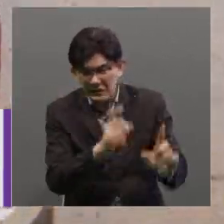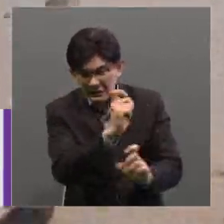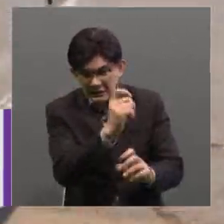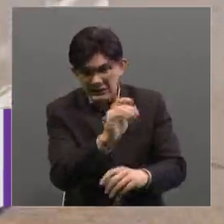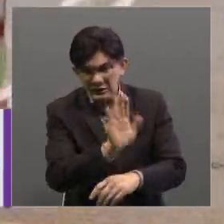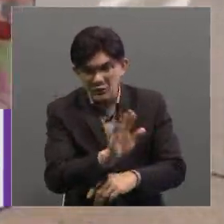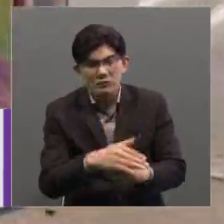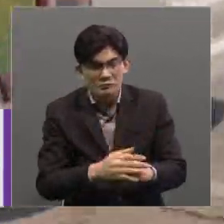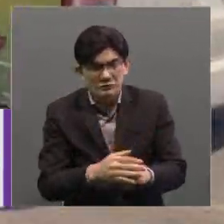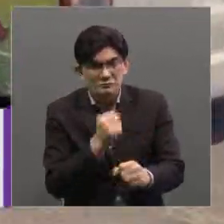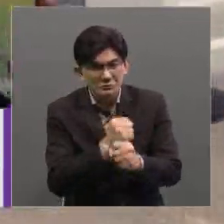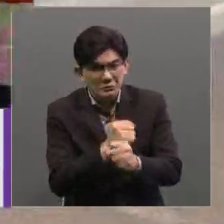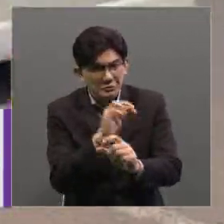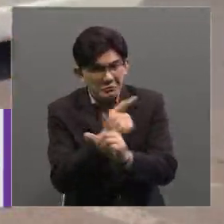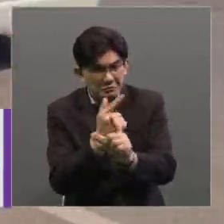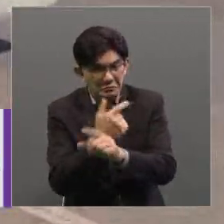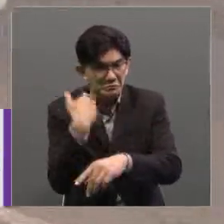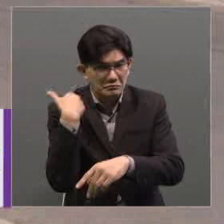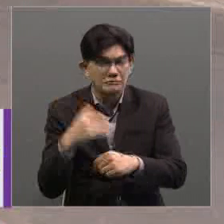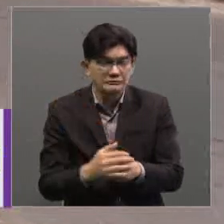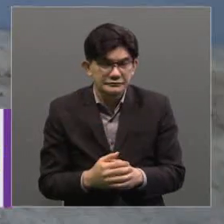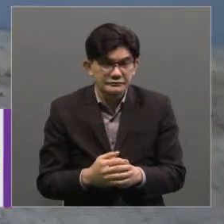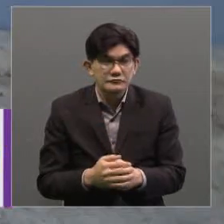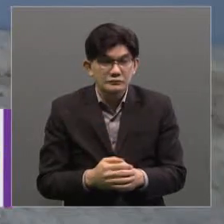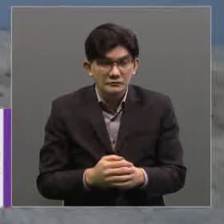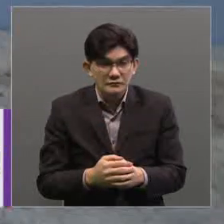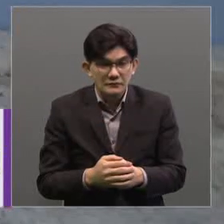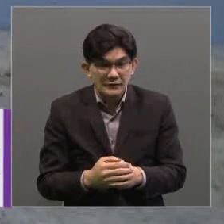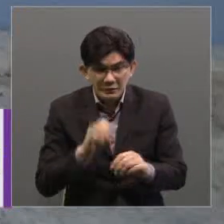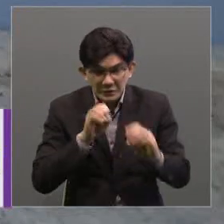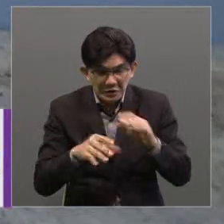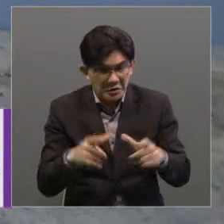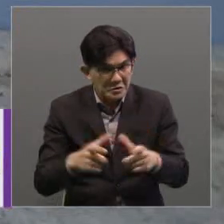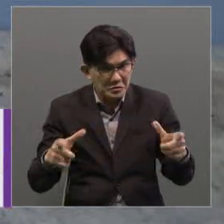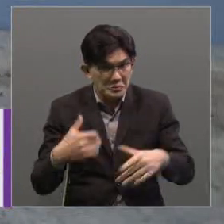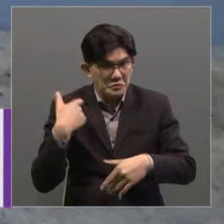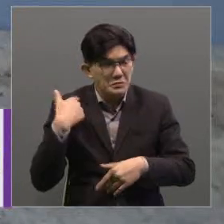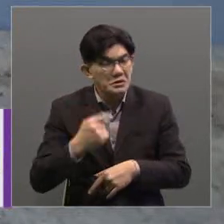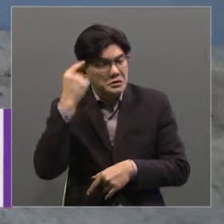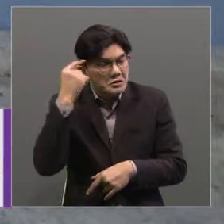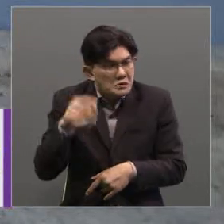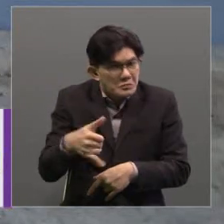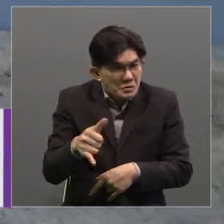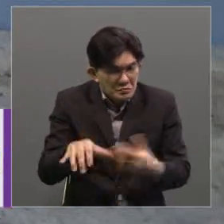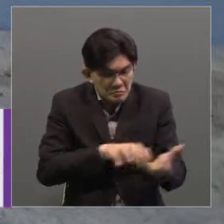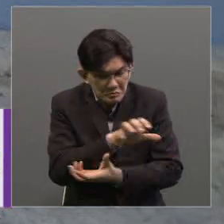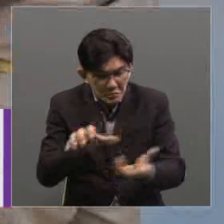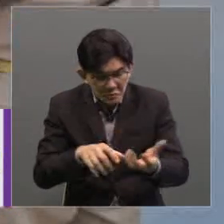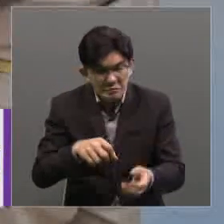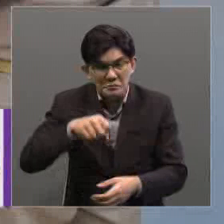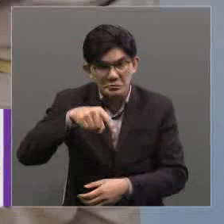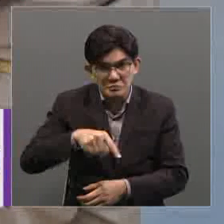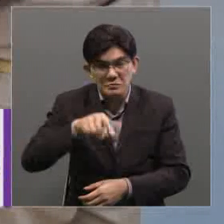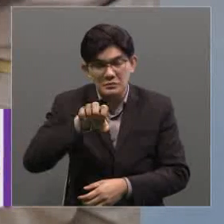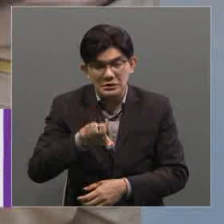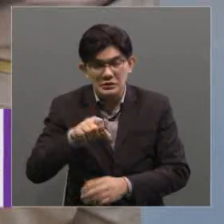ที่เกิดจากอุตสาหกรรมการผลิตเหล็กที่เผาไหม้ไม่หมดตรงนี้เป็นขยะขนาดใหญ่อาจจะมีปนเปื้อนซีเซียมอยู่ตรง